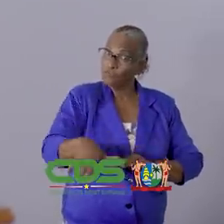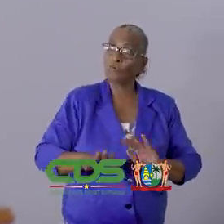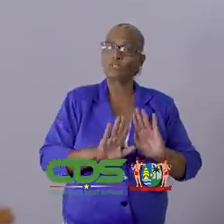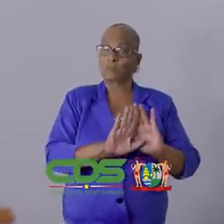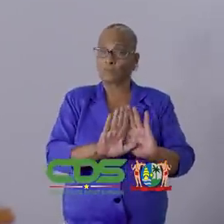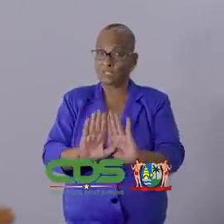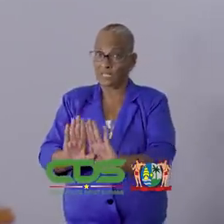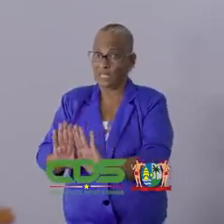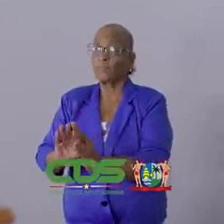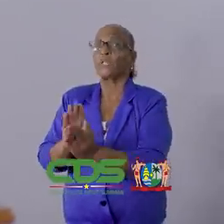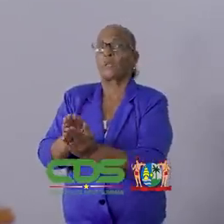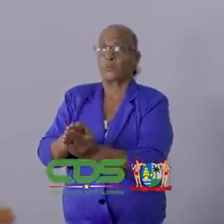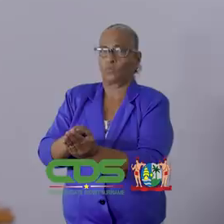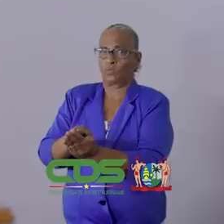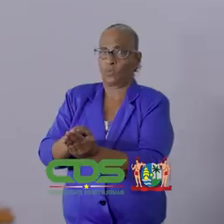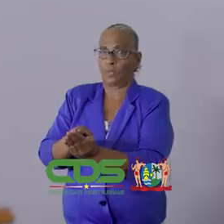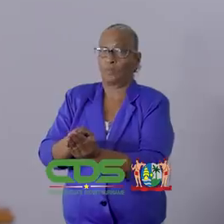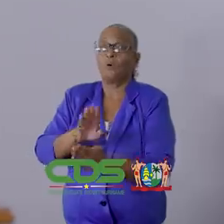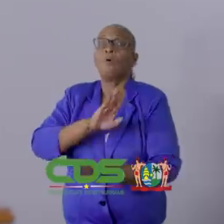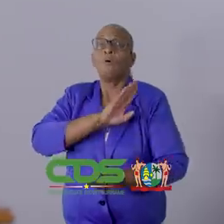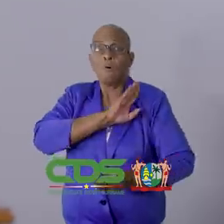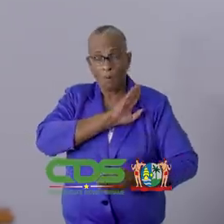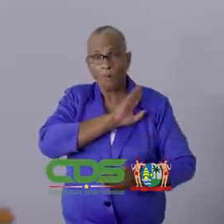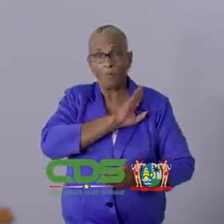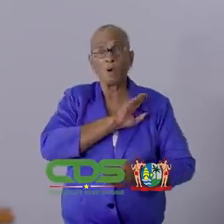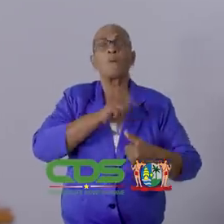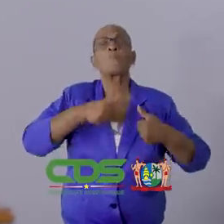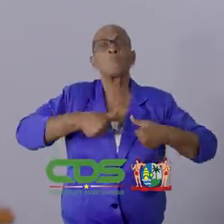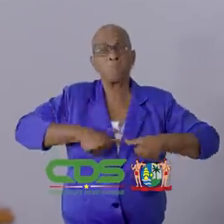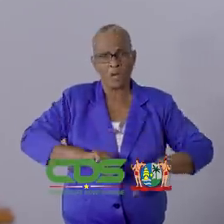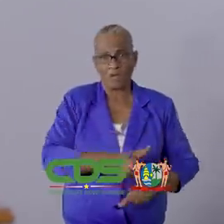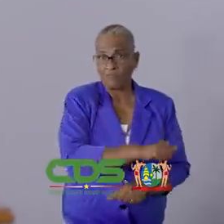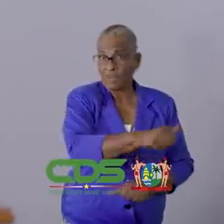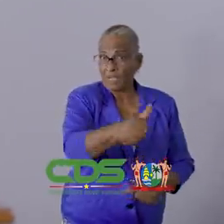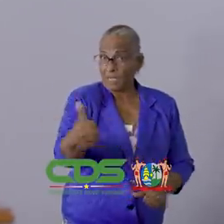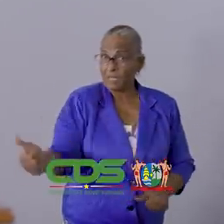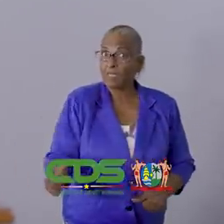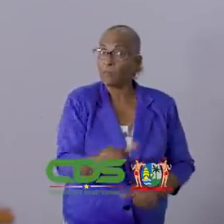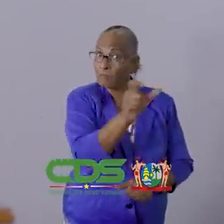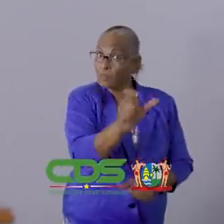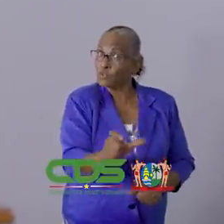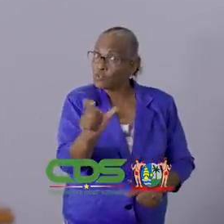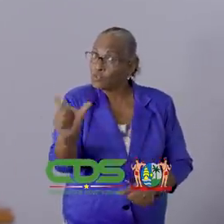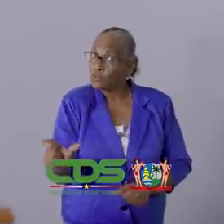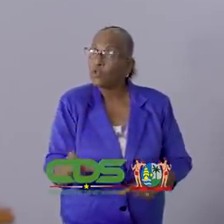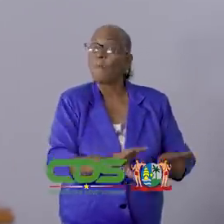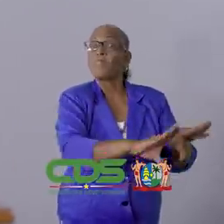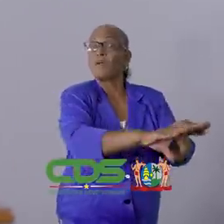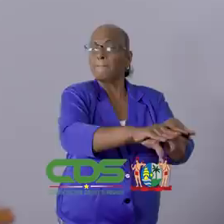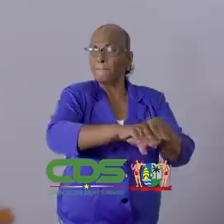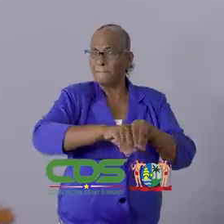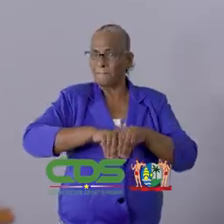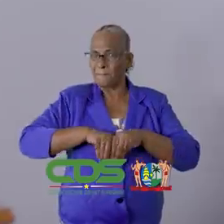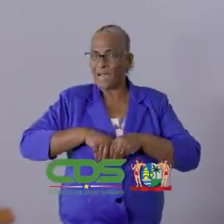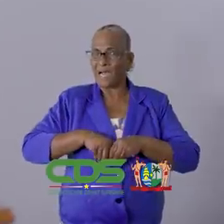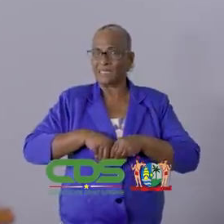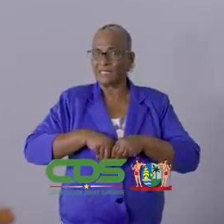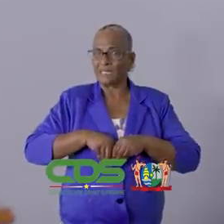beschermen en te waarborgen. Zo ook is het de plicht van elke burger om de